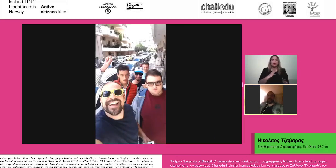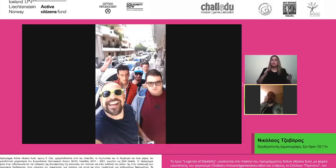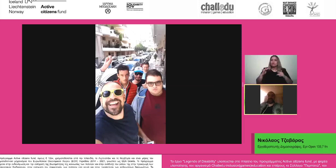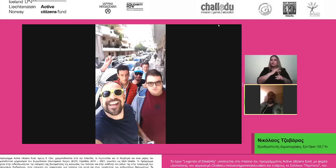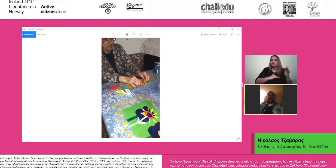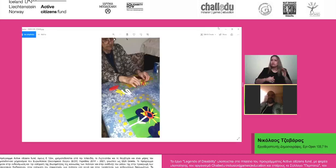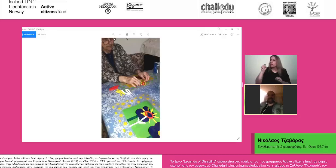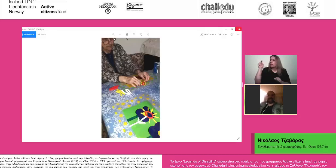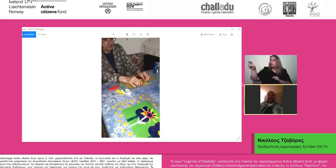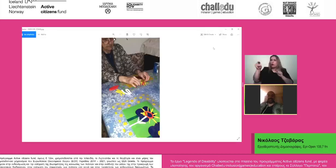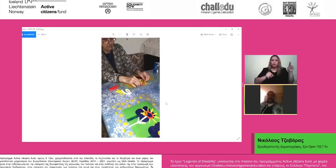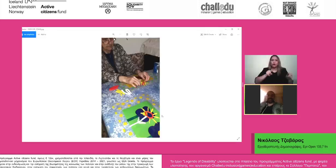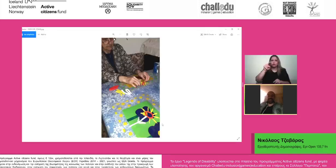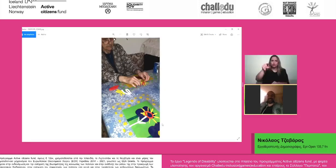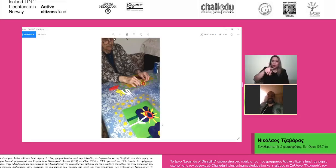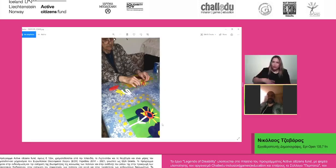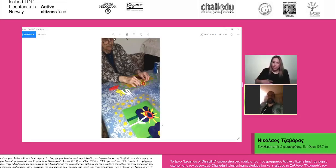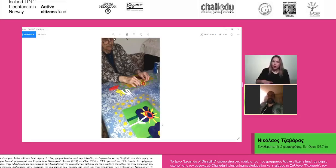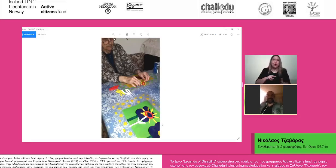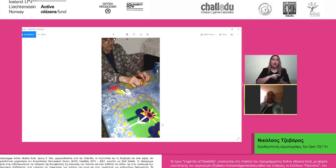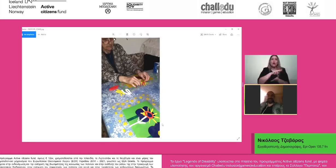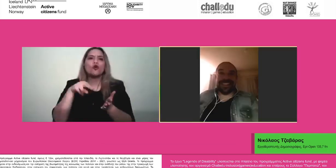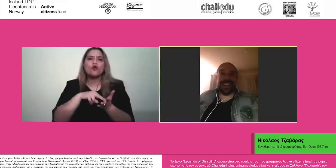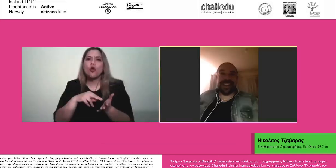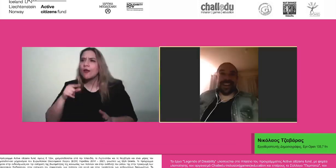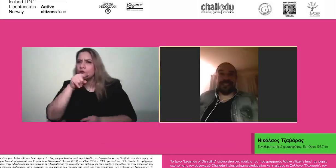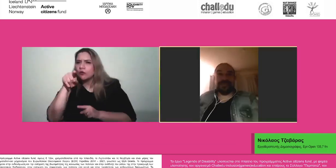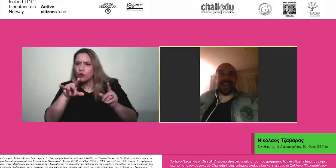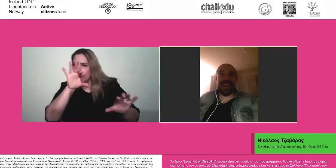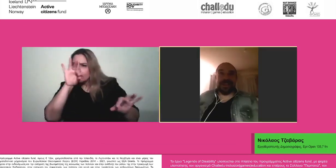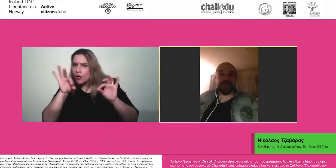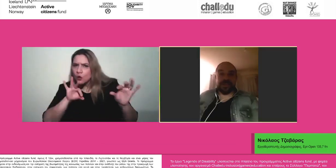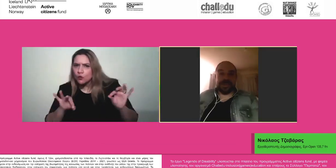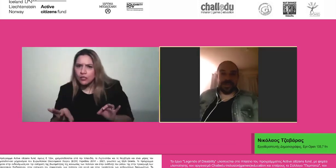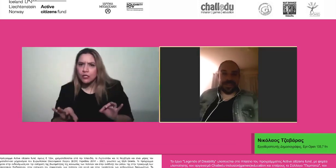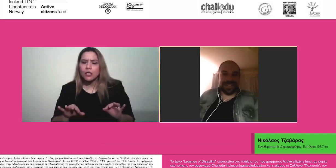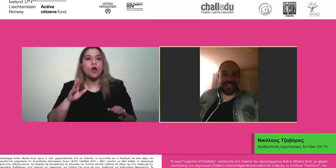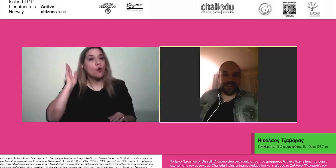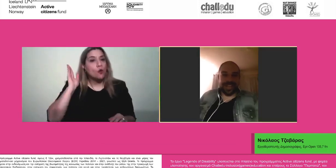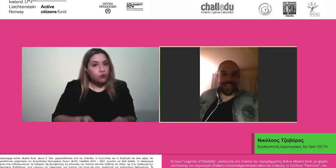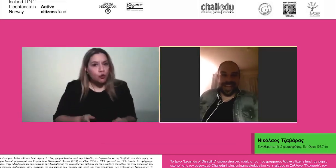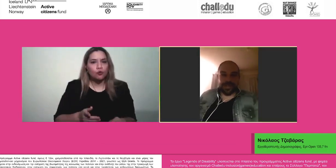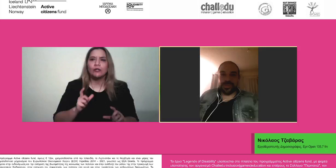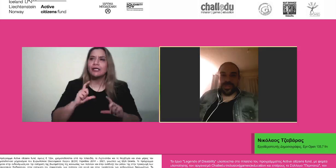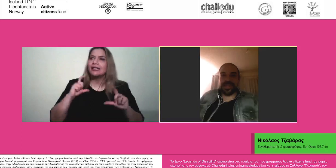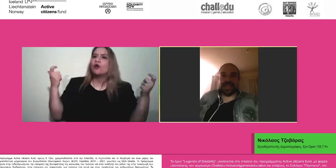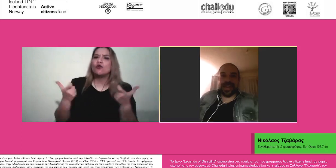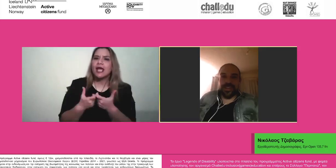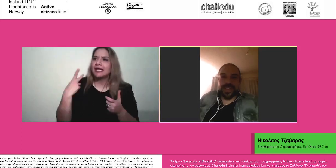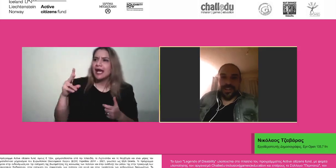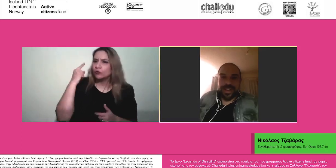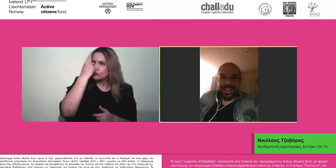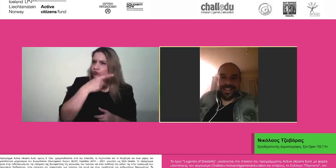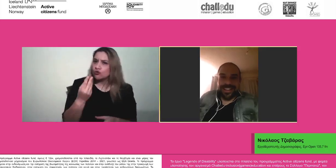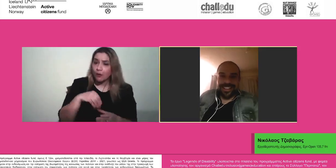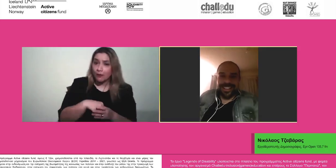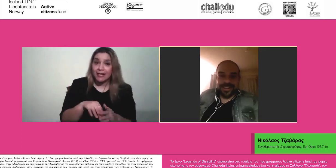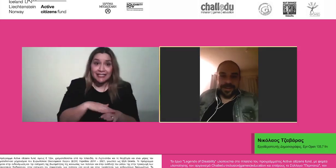ρόλους, μπορούν να εντάξουν μέσα και διάφορα πρόσωπα από την οικογένειά τους. Τα λέω